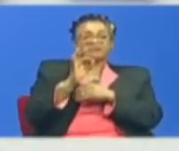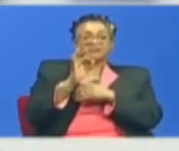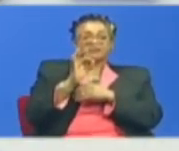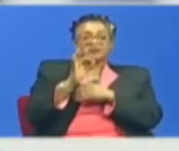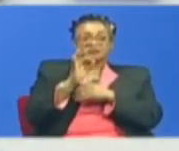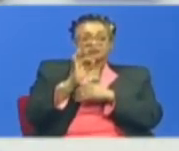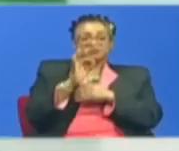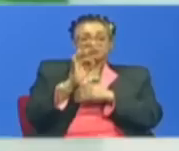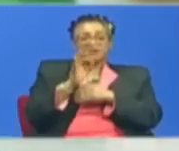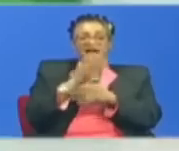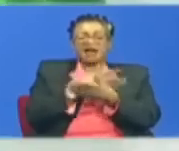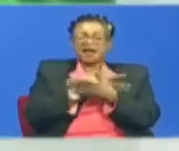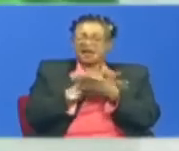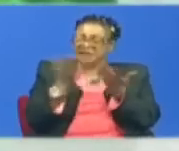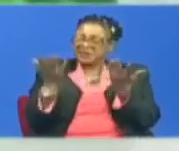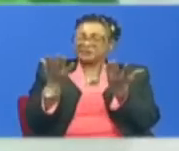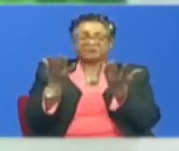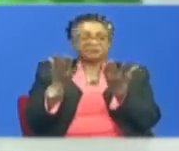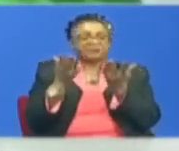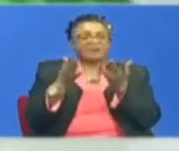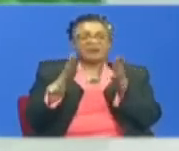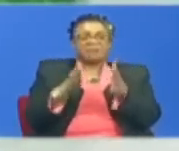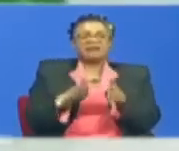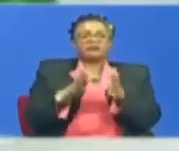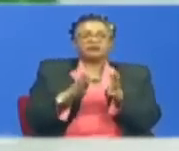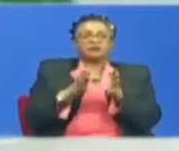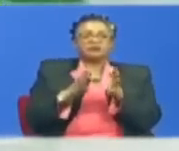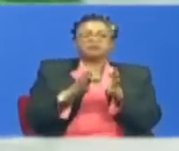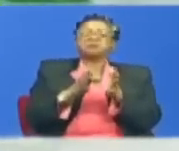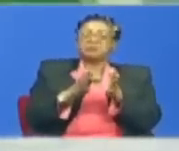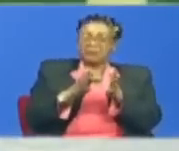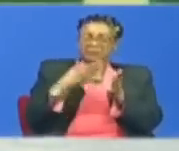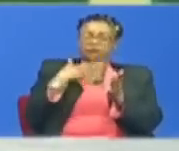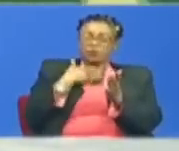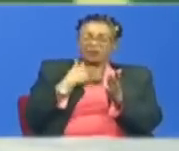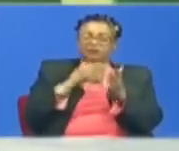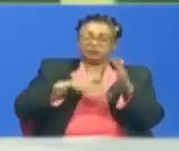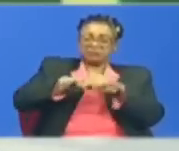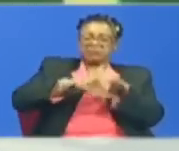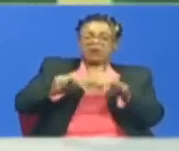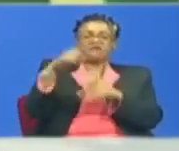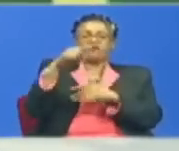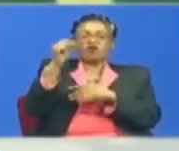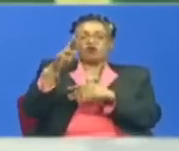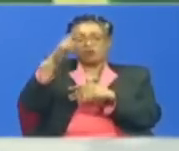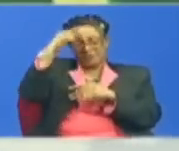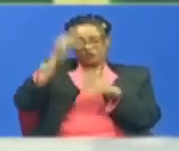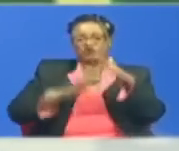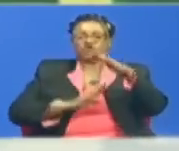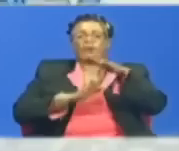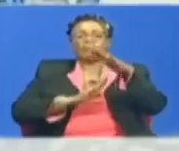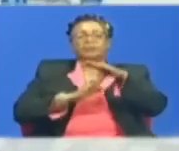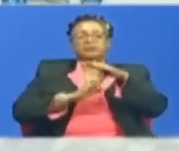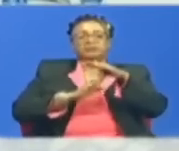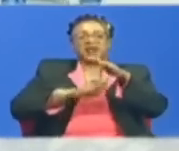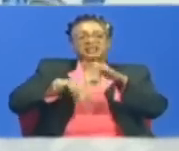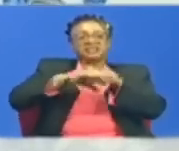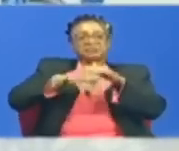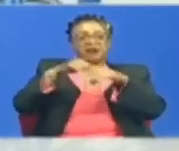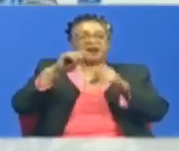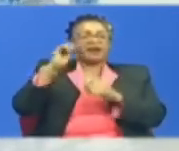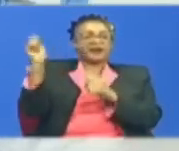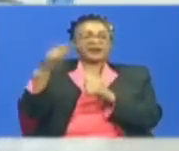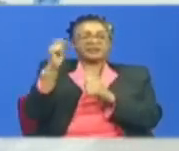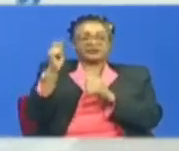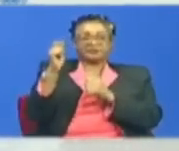hatumea mchezaji yote Kenya ni kutaka kuchezea Gor Mahia kwa sababu Gor Mahia ndio team big Kenya na FC na